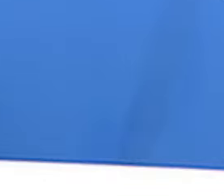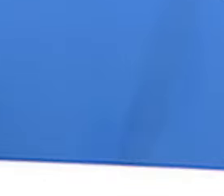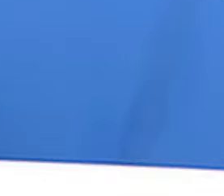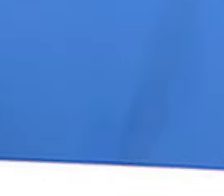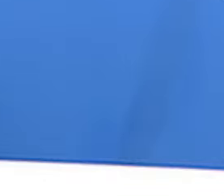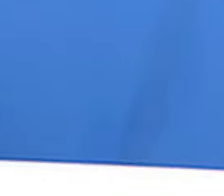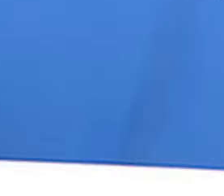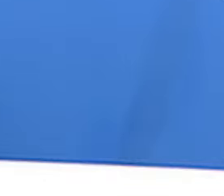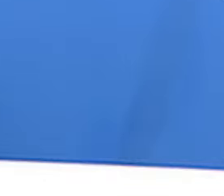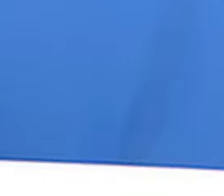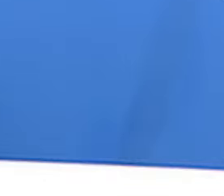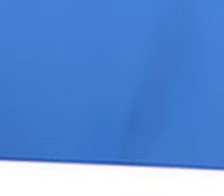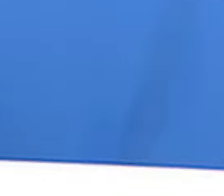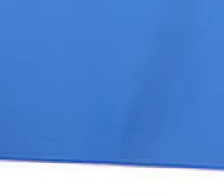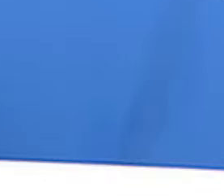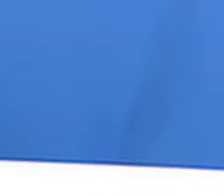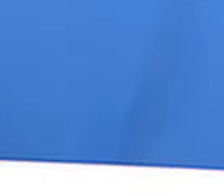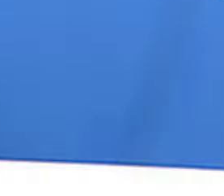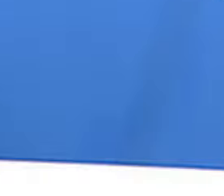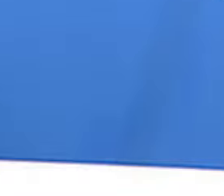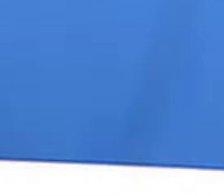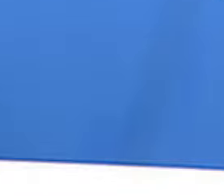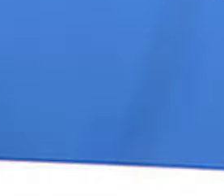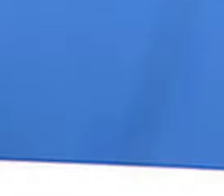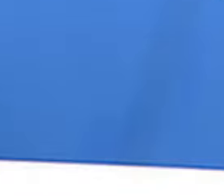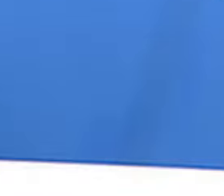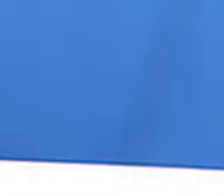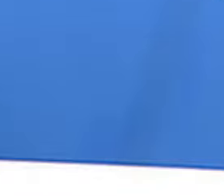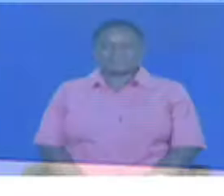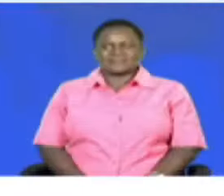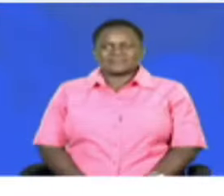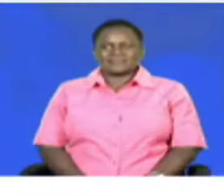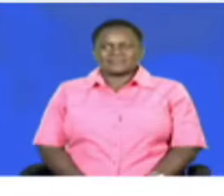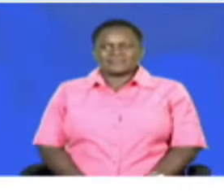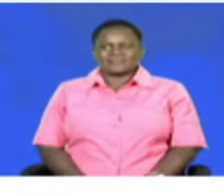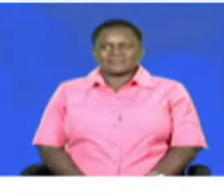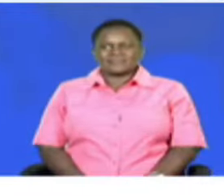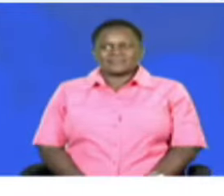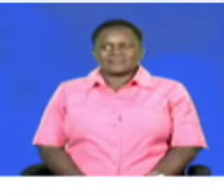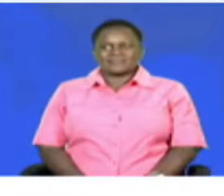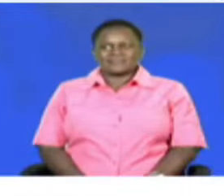Kariuki amefuatilia kwa karibu zoezi hili na sasa anaarifu zaidi.